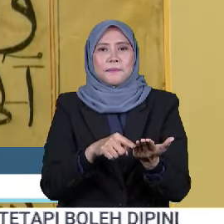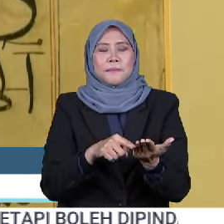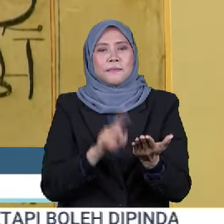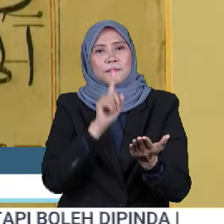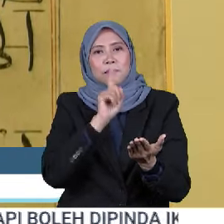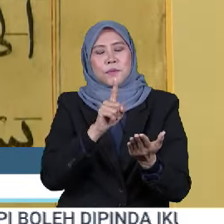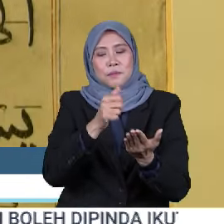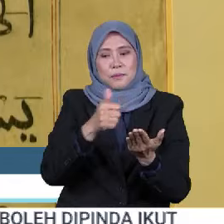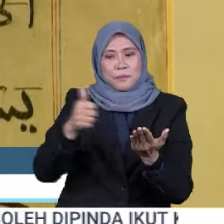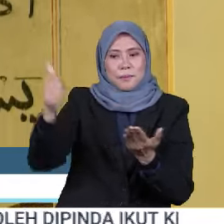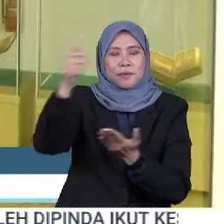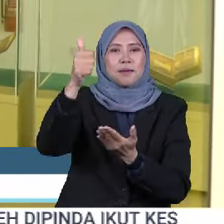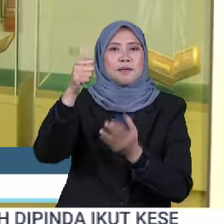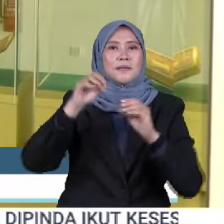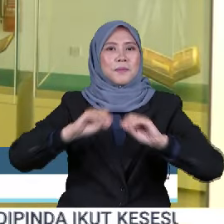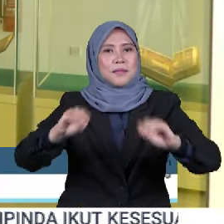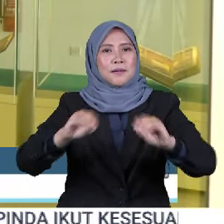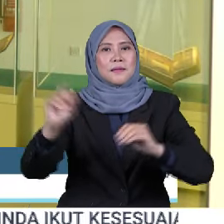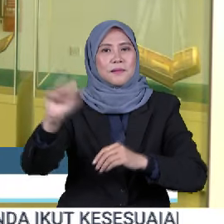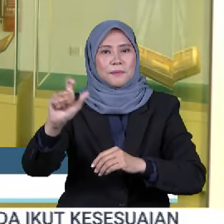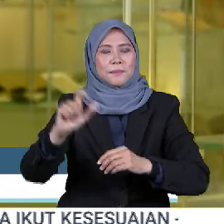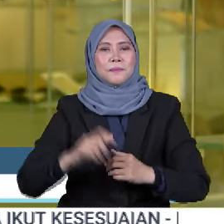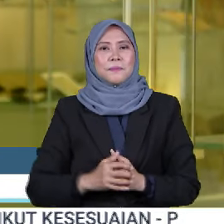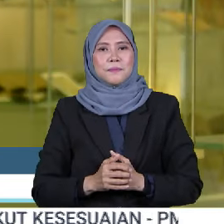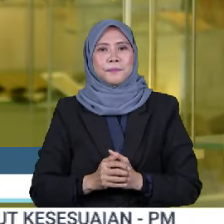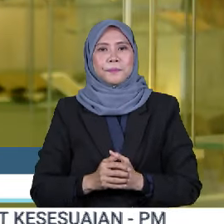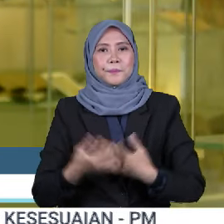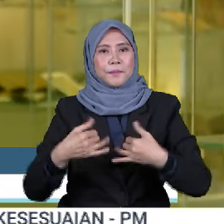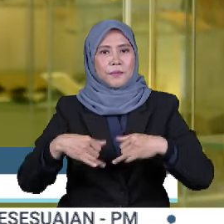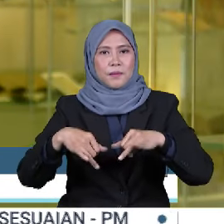paling tertinggilah dalam ajaran Islam. Kami terus